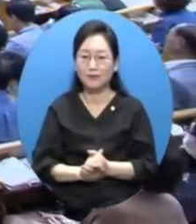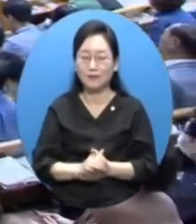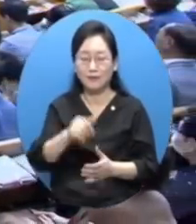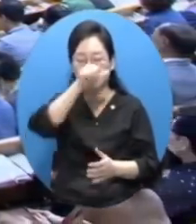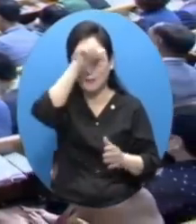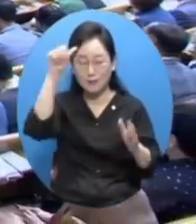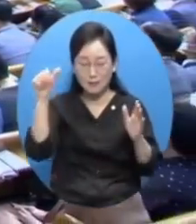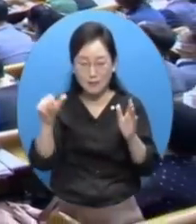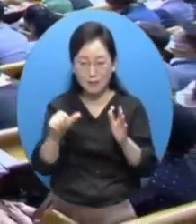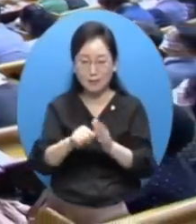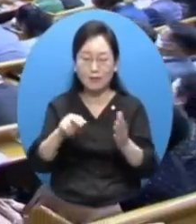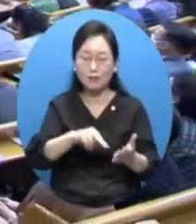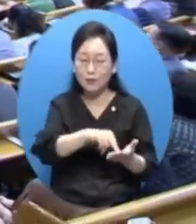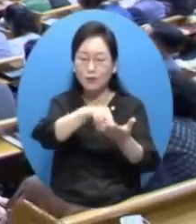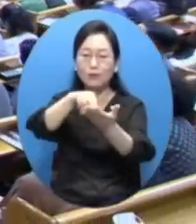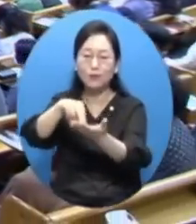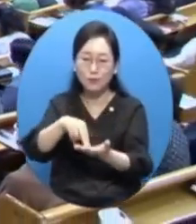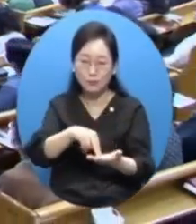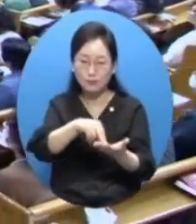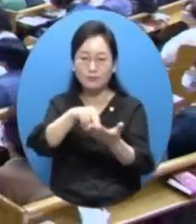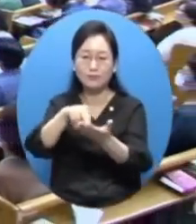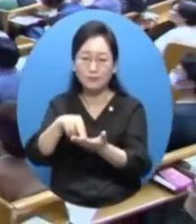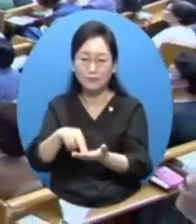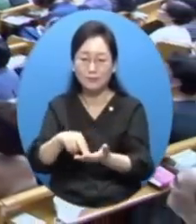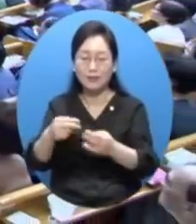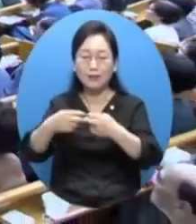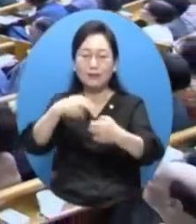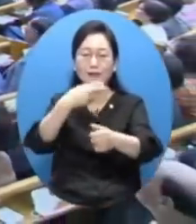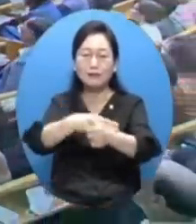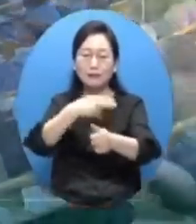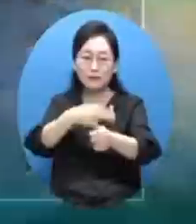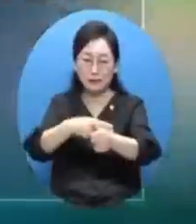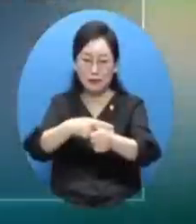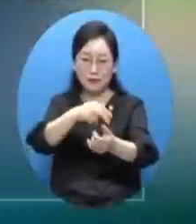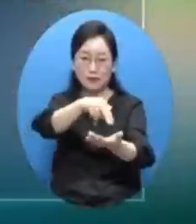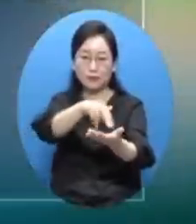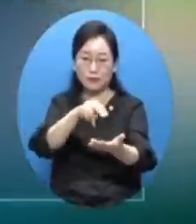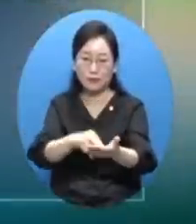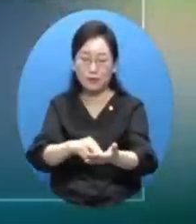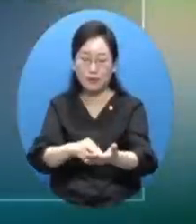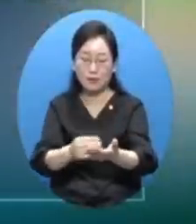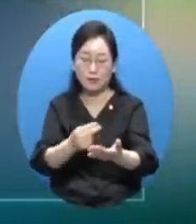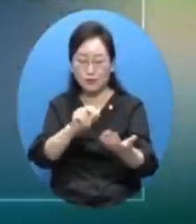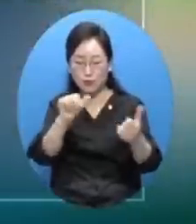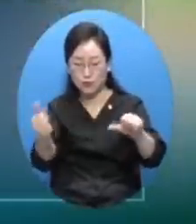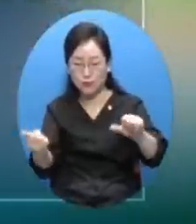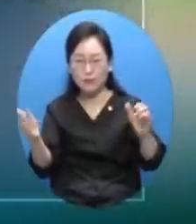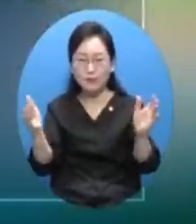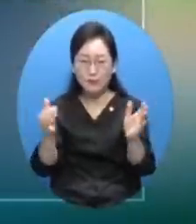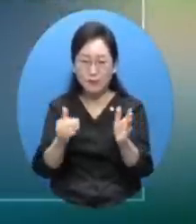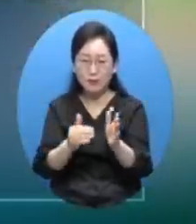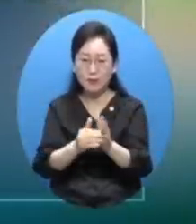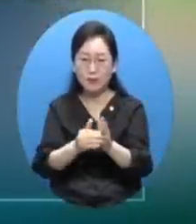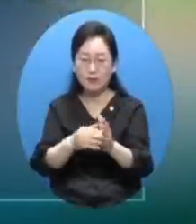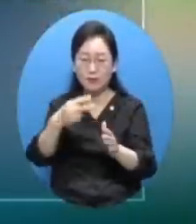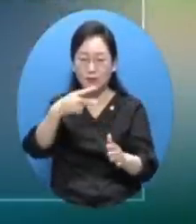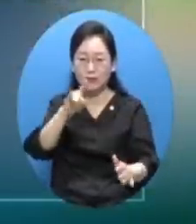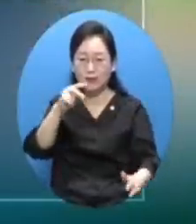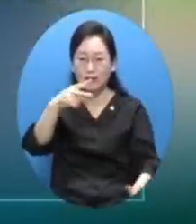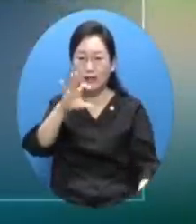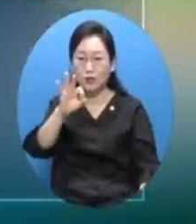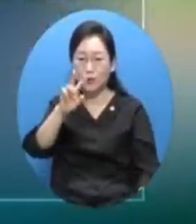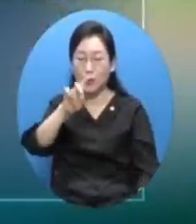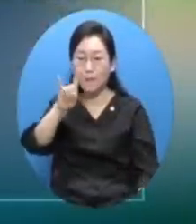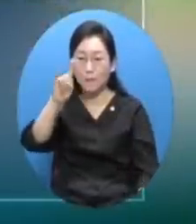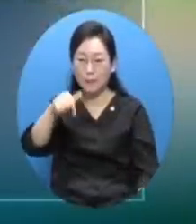한평생 외롭게 의사로서 목숨이 닿은 날까지 대동맥 박리 수술로 수많은